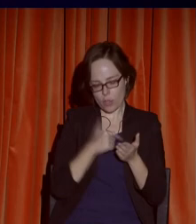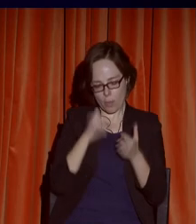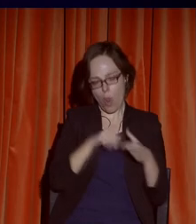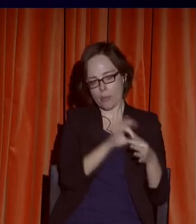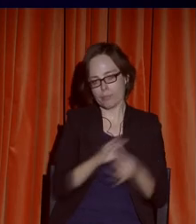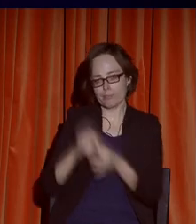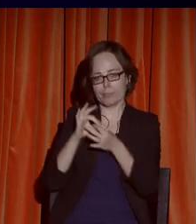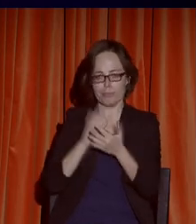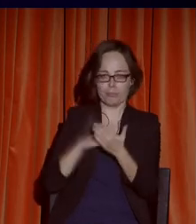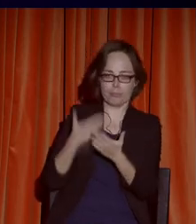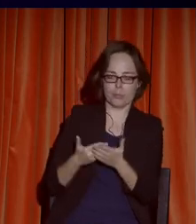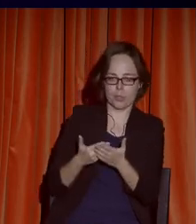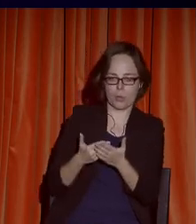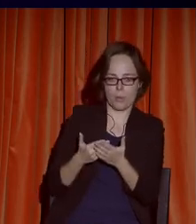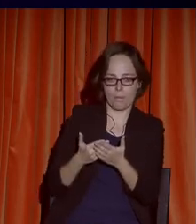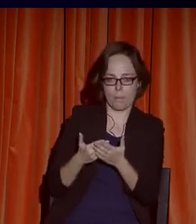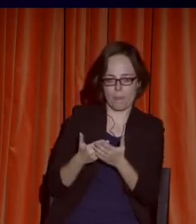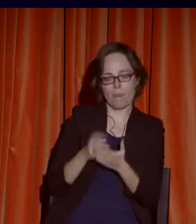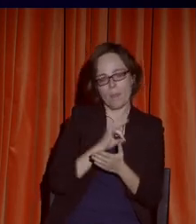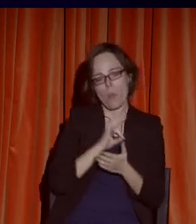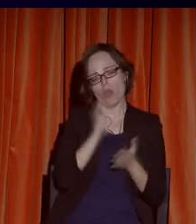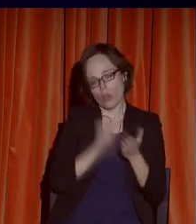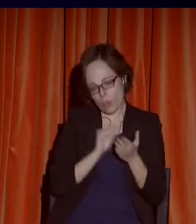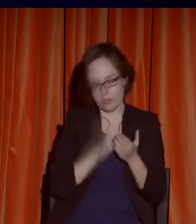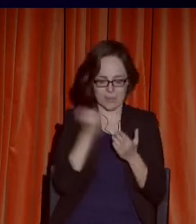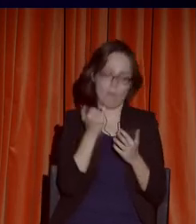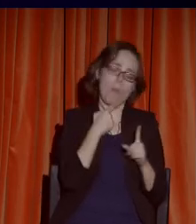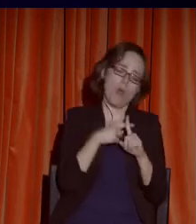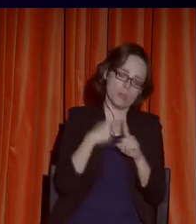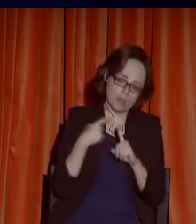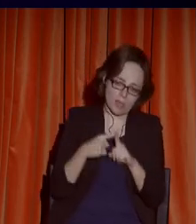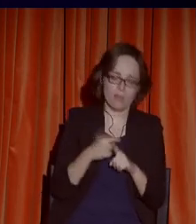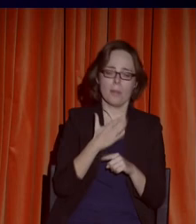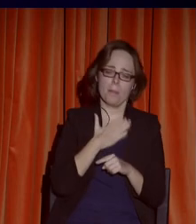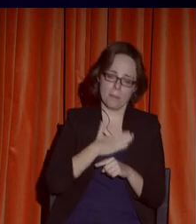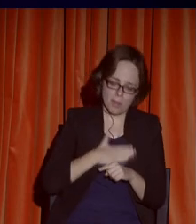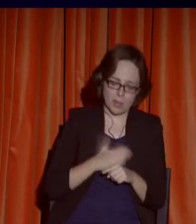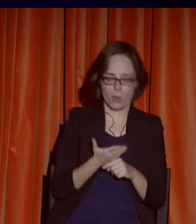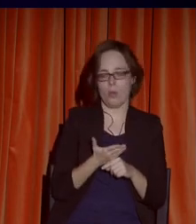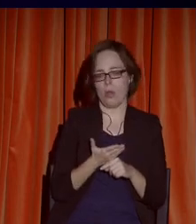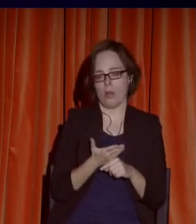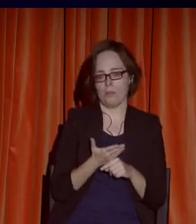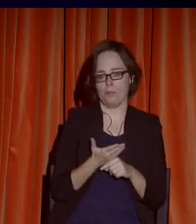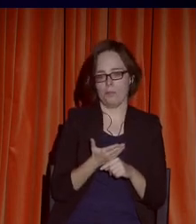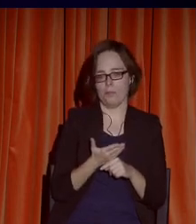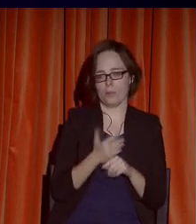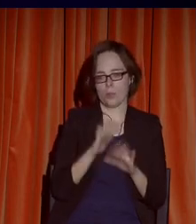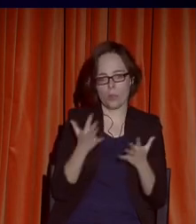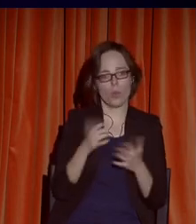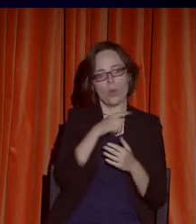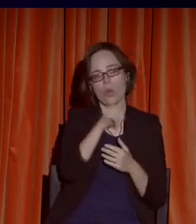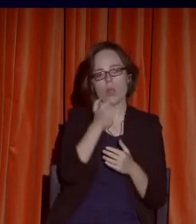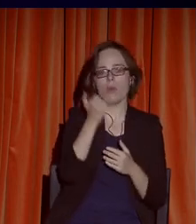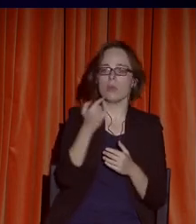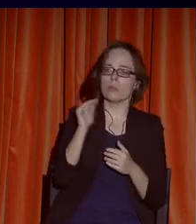odwołać, chociaż one zazwyczaj były bardzo, bardzo pozytywne, bardzo miłe właśnie z rodzaju tych, jak dobrze,